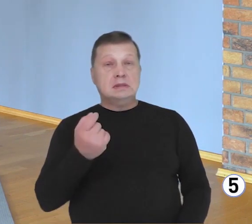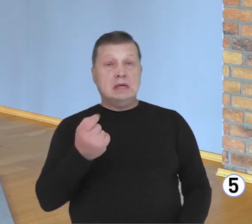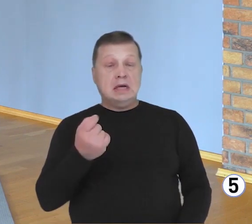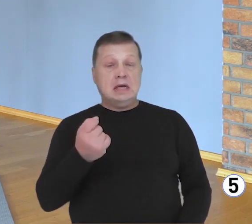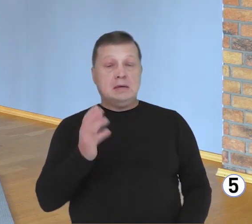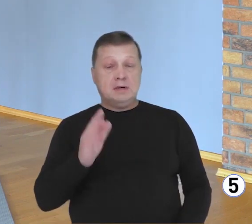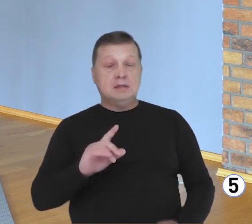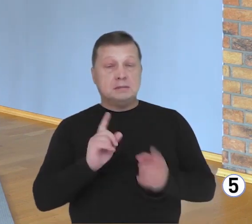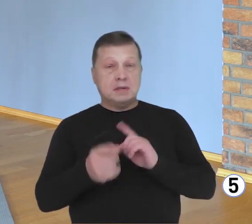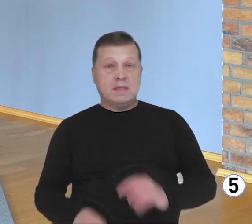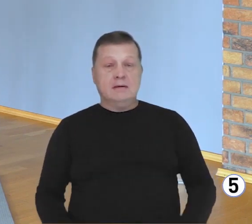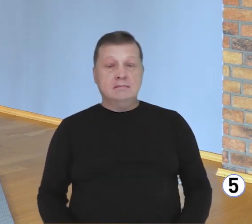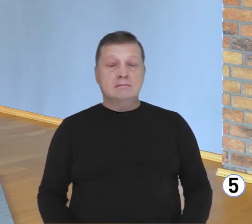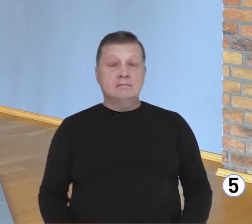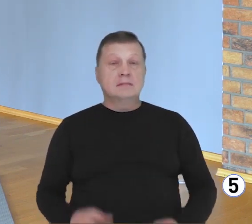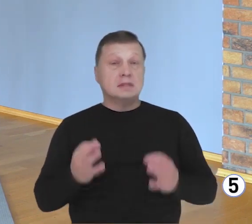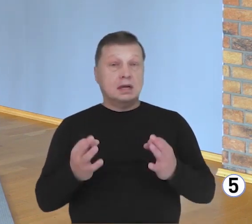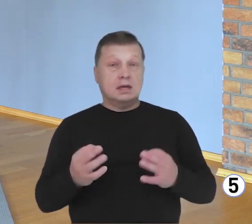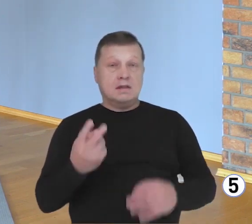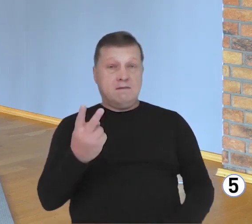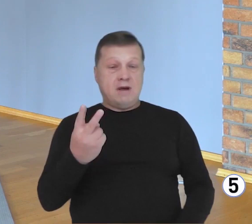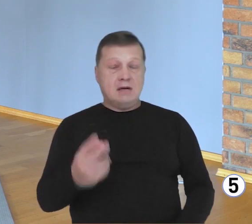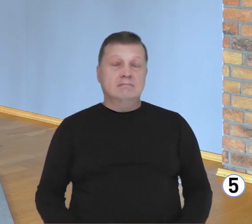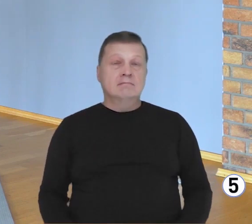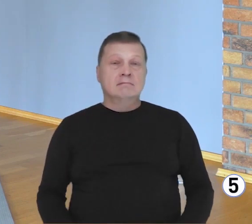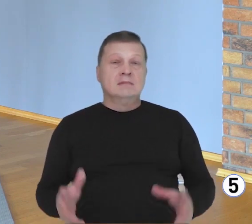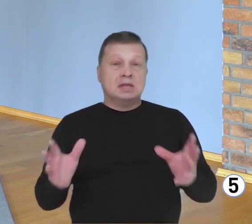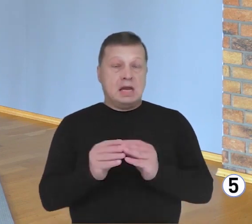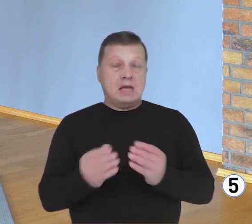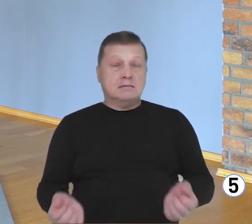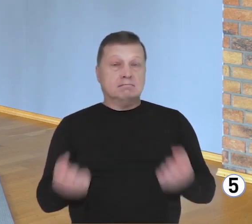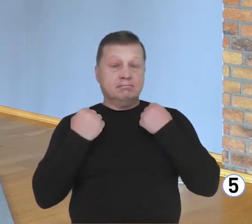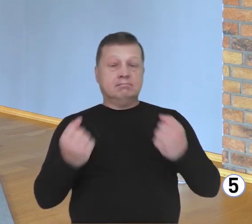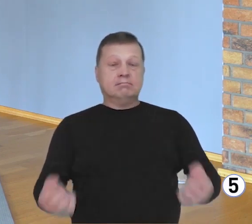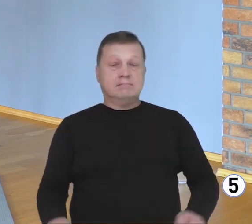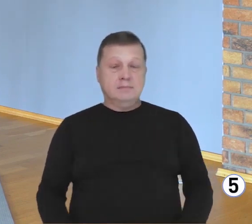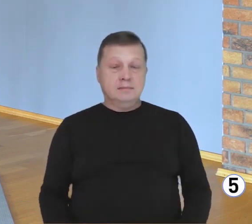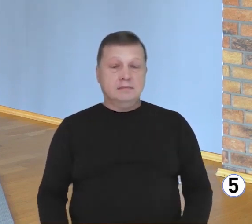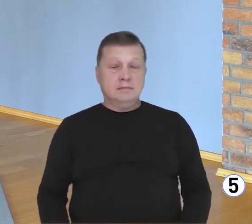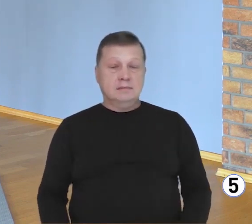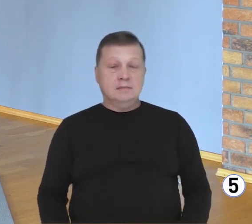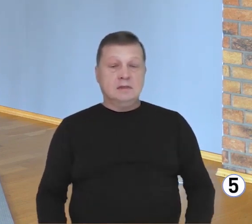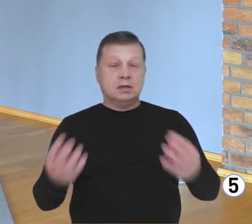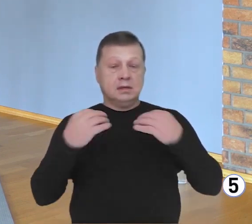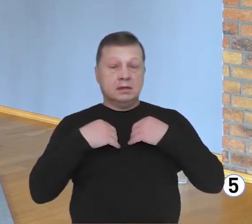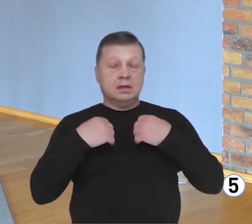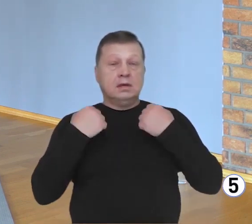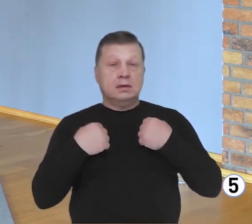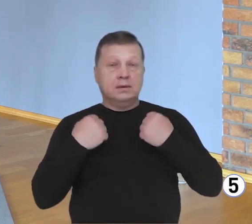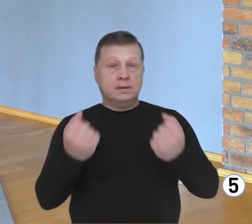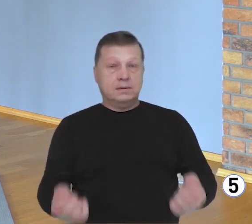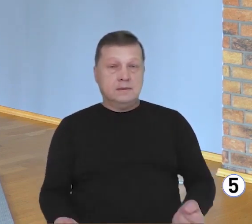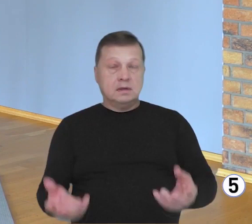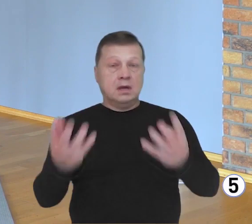za chwilę zmiana ćwiczenia, obydwie, raz, jednocześnie, wdech i góra, wydech,